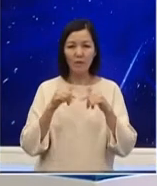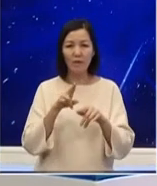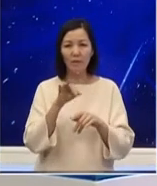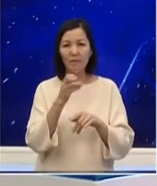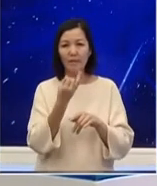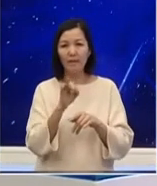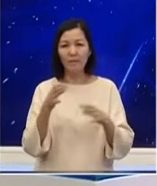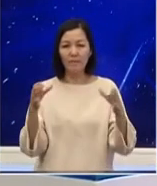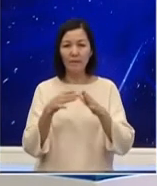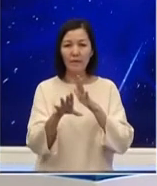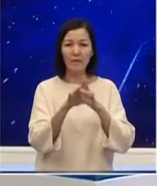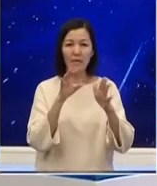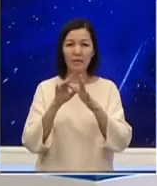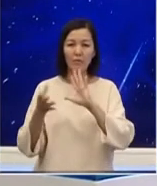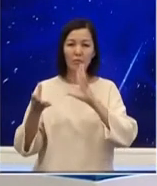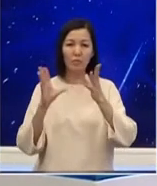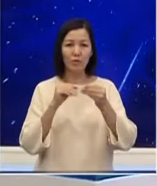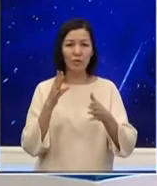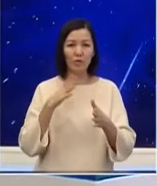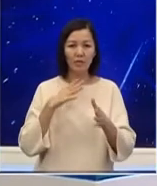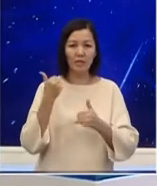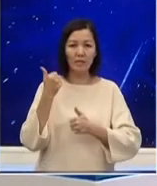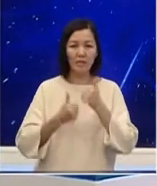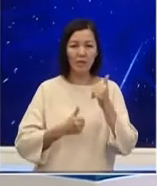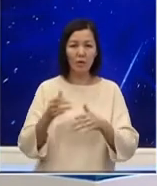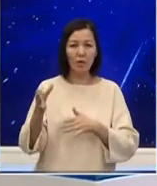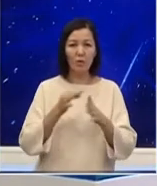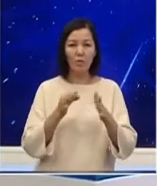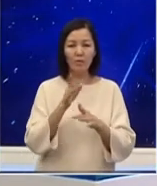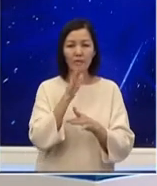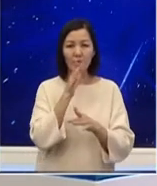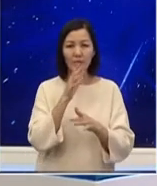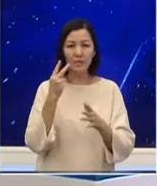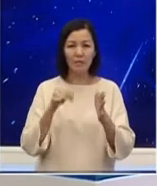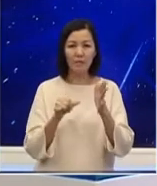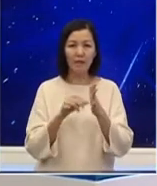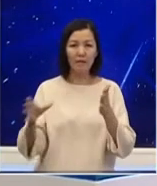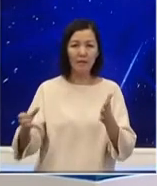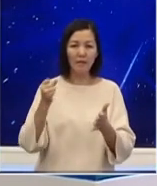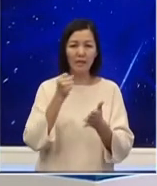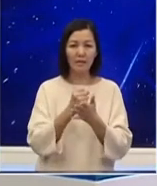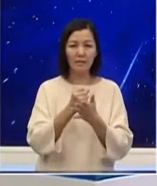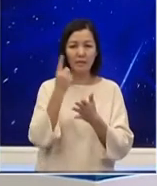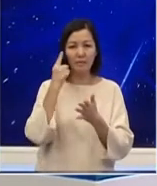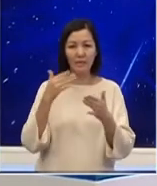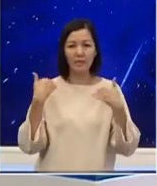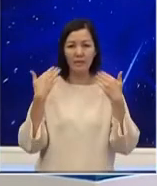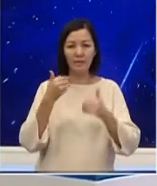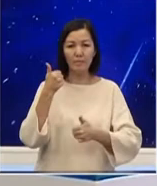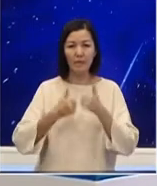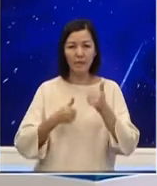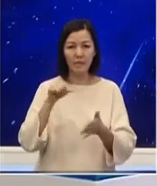праймериз партияшылық іріктеудің қорытындысы шықты. Саяси доданың облыстық кезеңінде 26 кандидат өзара пікірталасқа түсіп бақ